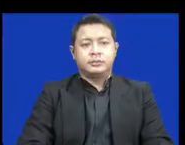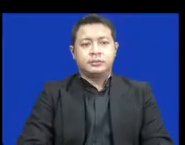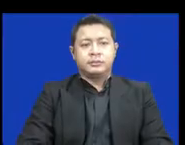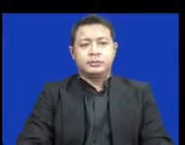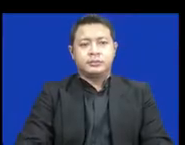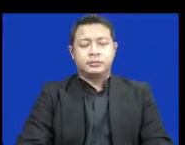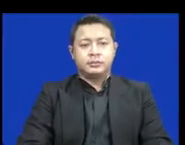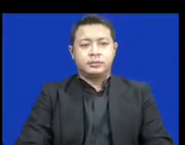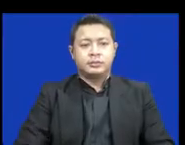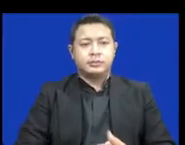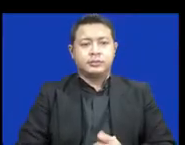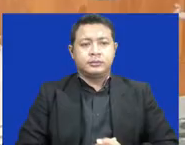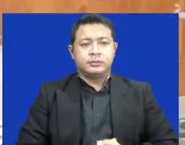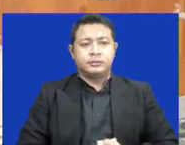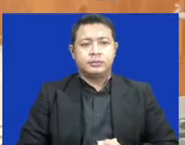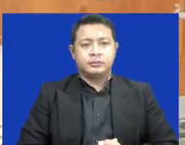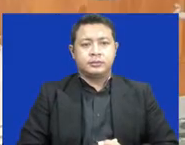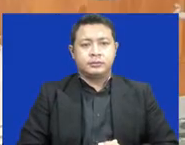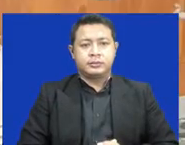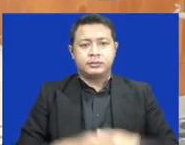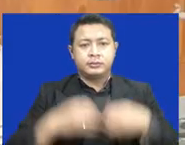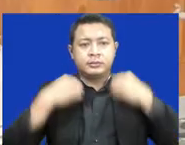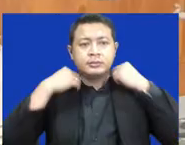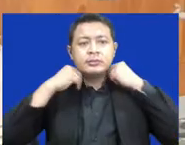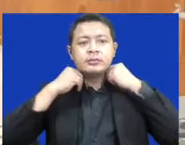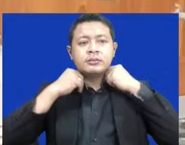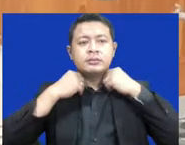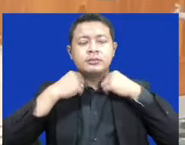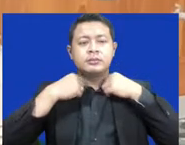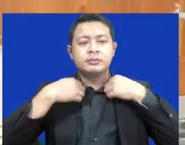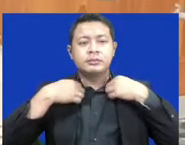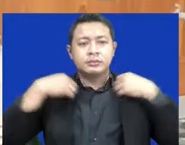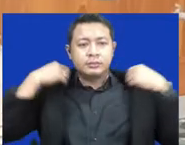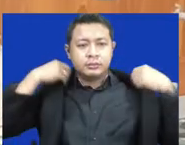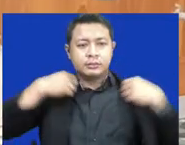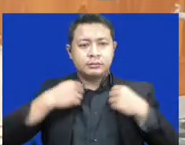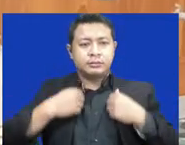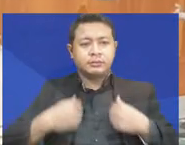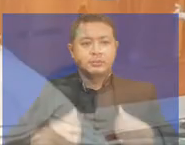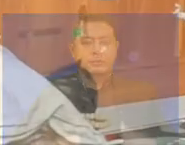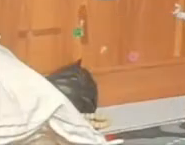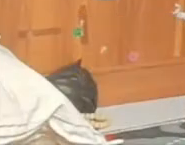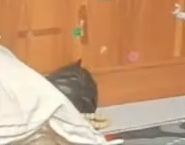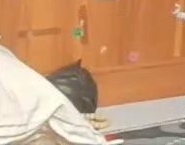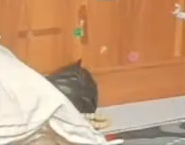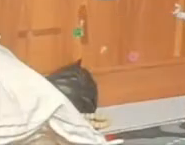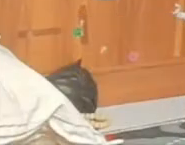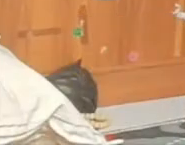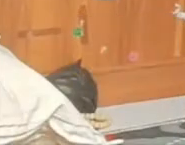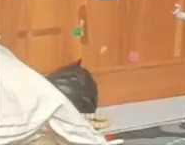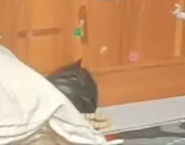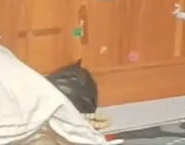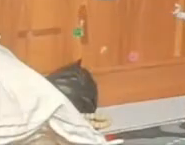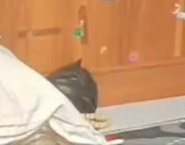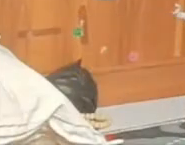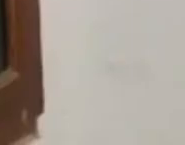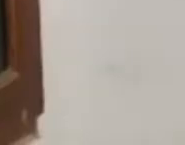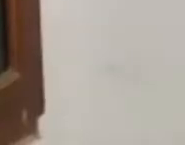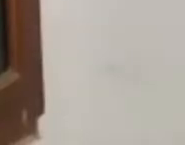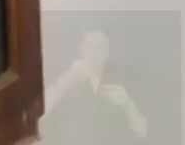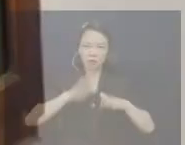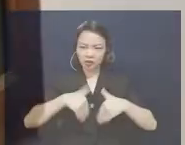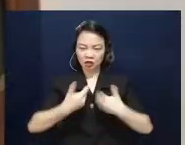Pengembangan diri. Karena aku suka public speaking. Karena aku ingin mengedukasi kepada orang-orang di sekitarku tentang betapa pentingnya hidup